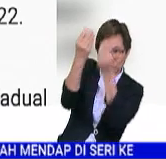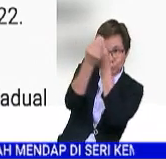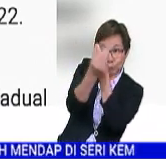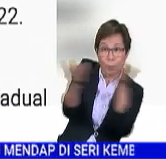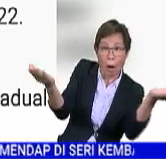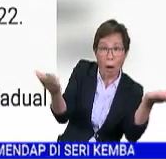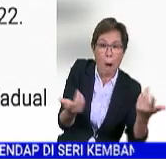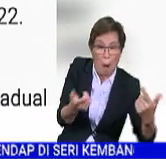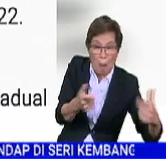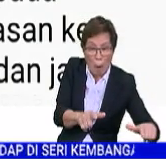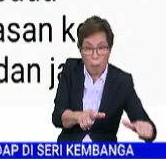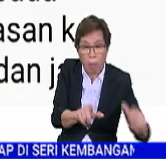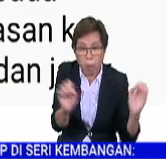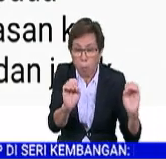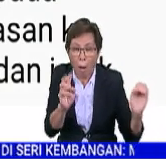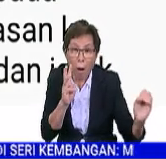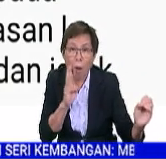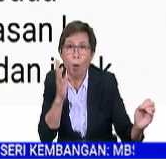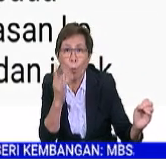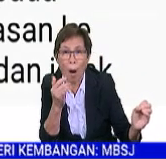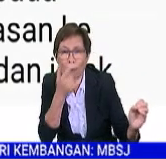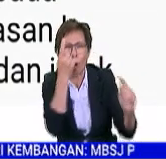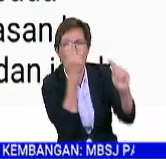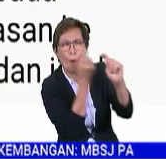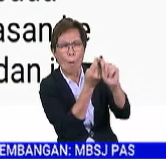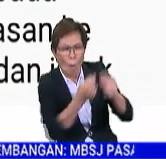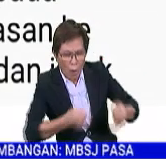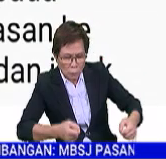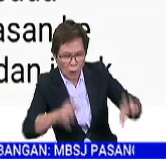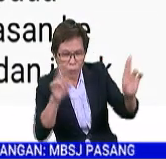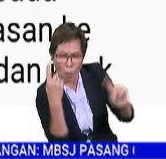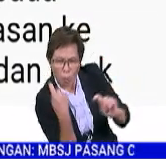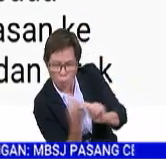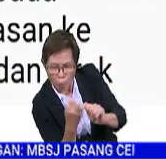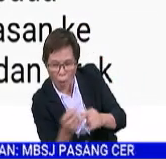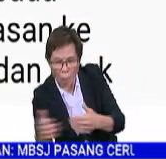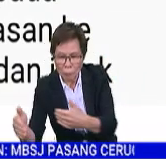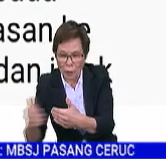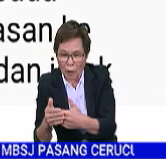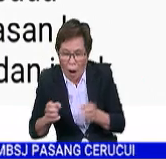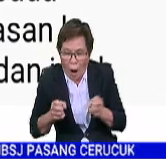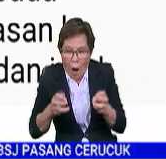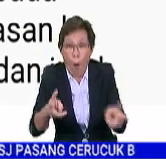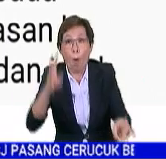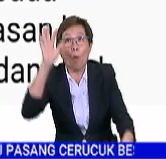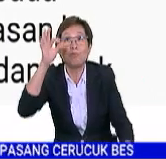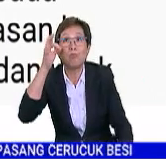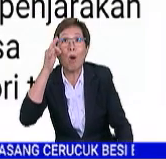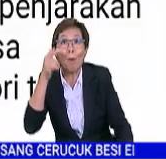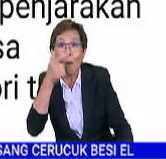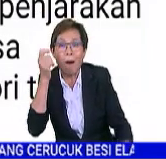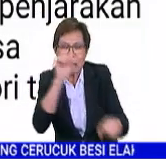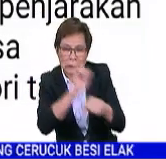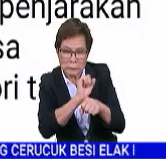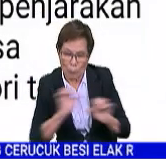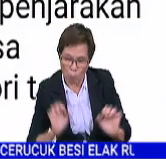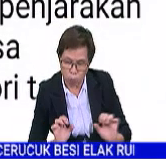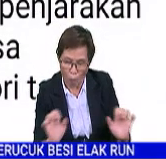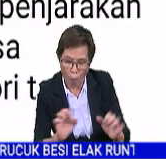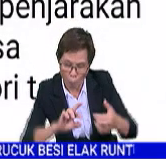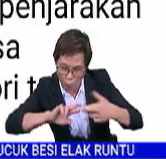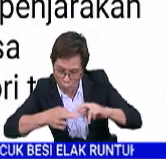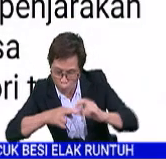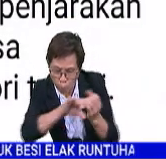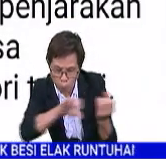memaklumkan kejadian berpunca Daripada kerja pembangunan jalan berdekatan iburi persekutuan ukuran itu kece kecemasan